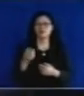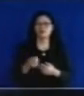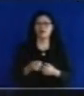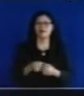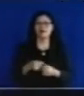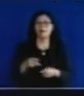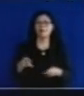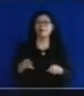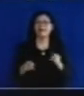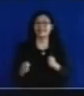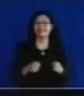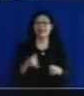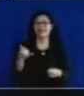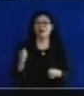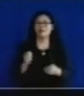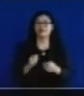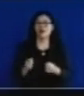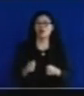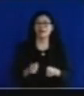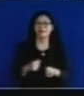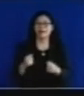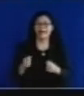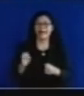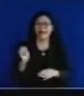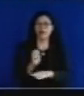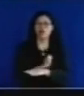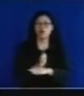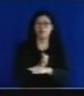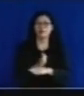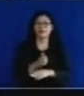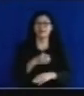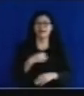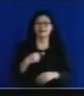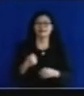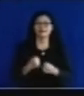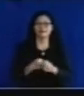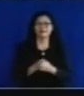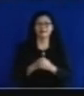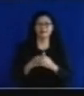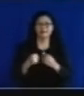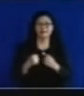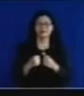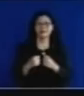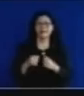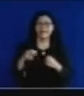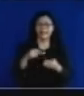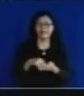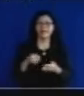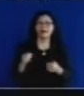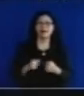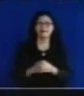mewujudkan pemerintahan yang berdaulat, kepribadian dalam ekonomi, dalam rangka kepribadian dalam bidang budaya. Inilah